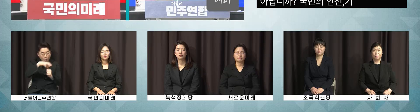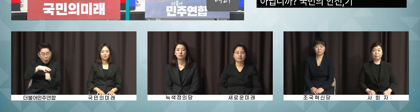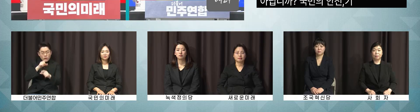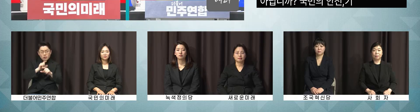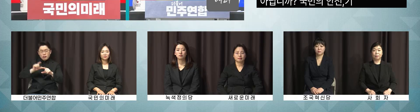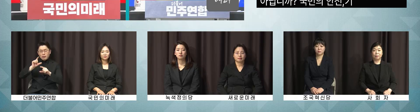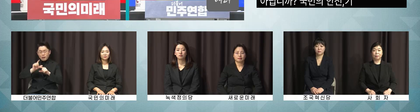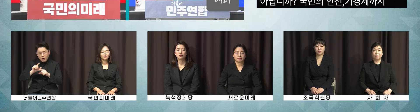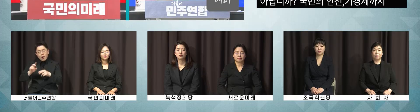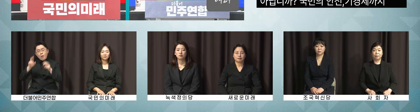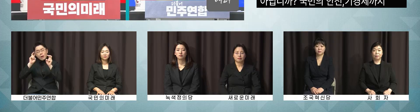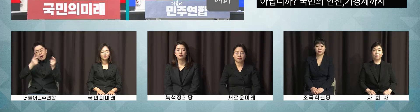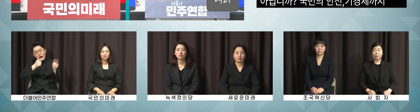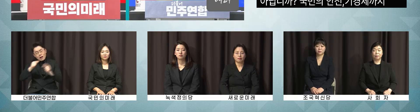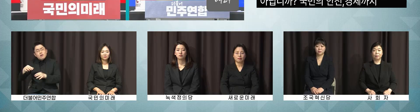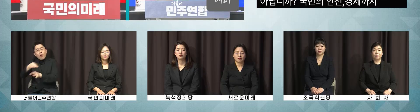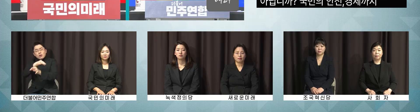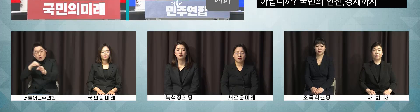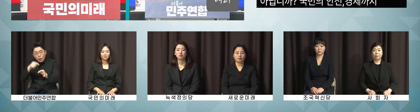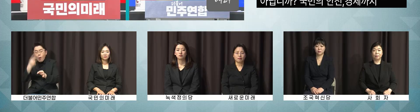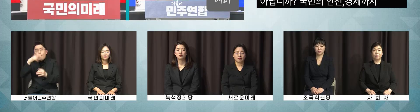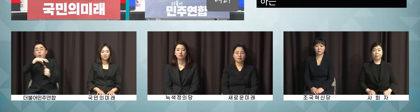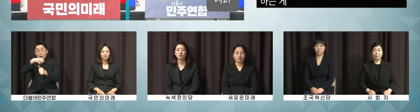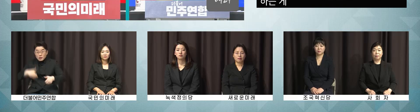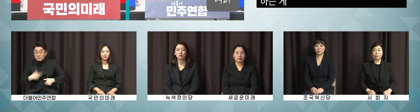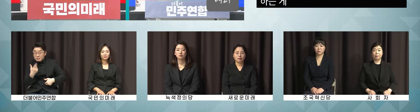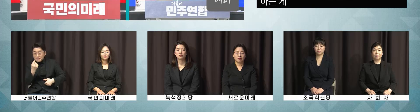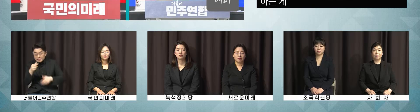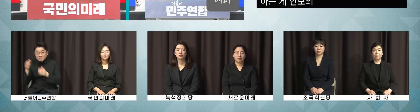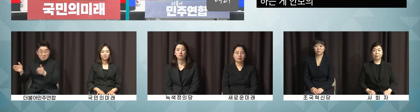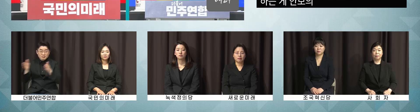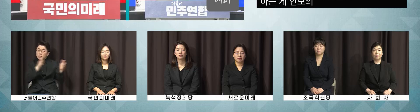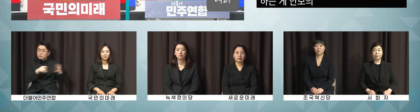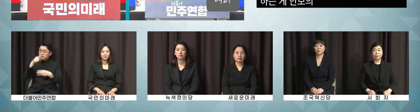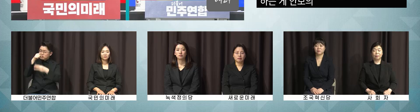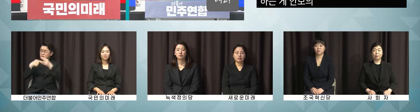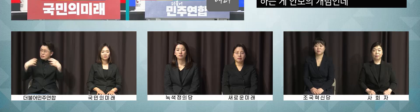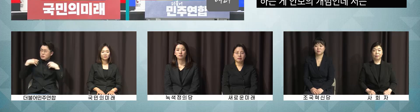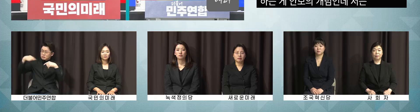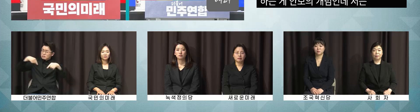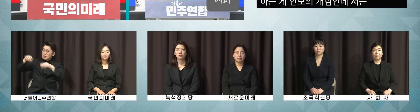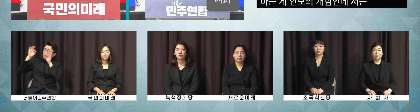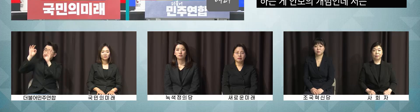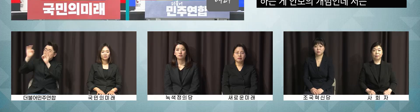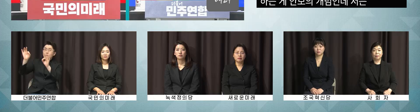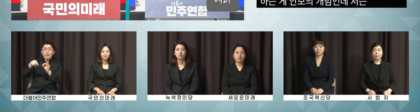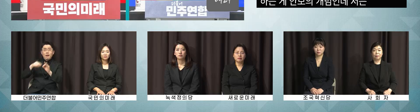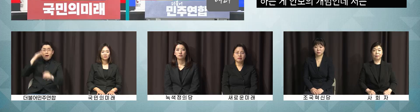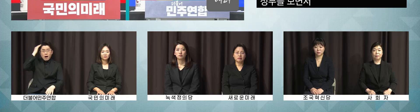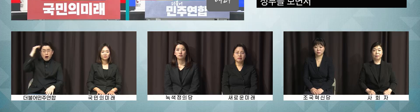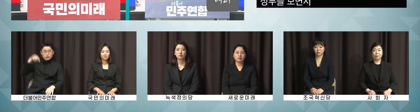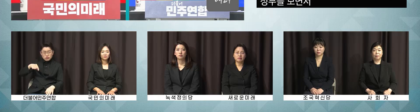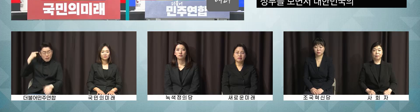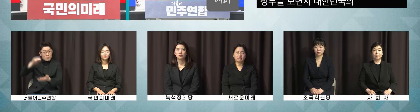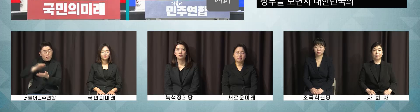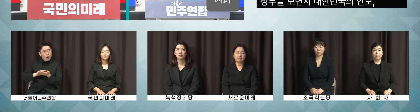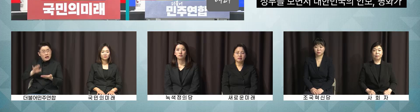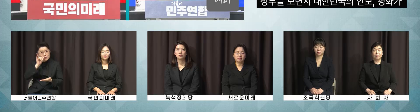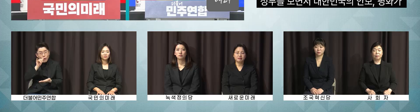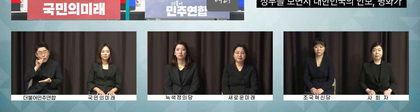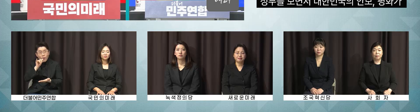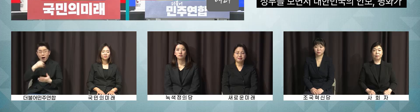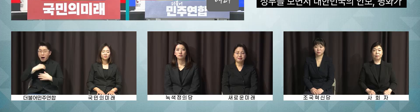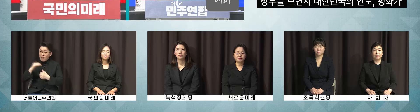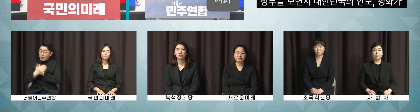정치학으로 굉장히 중요한 안보 개념인데요. 저는 최근에 윤석열 정부를 보면서 대한민국의 안보, 평화가 유지될 수 있을지